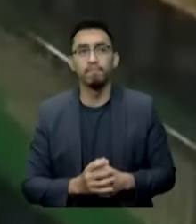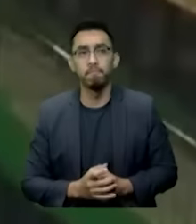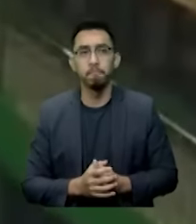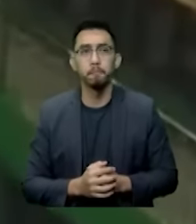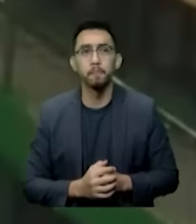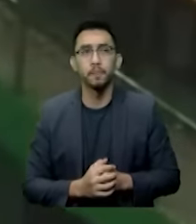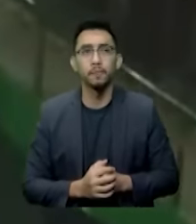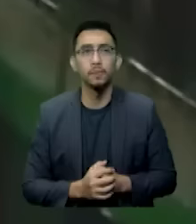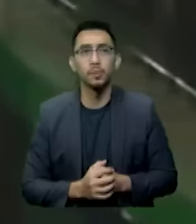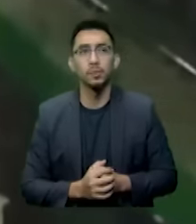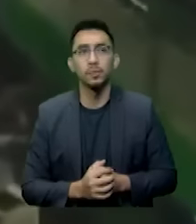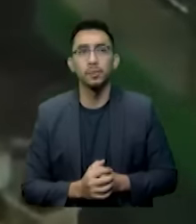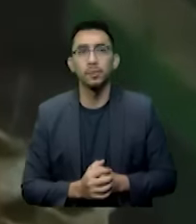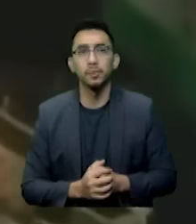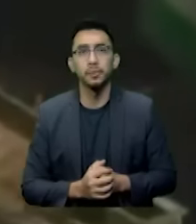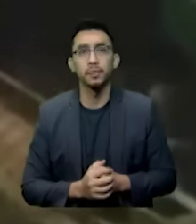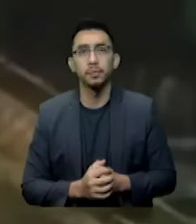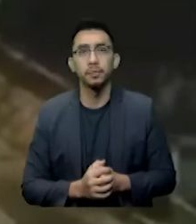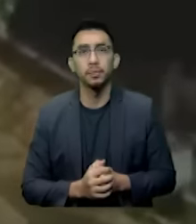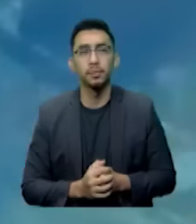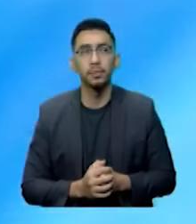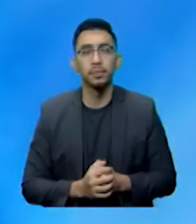Ghani, iNews, melaporkan.